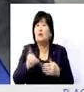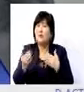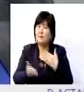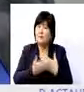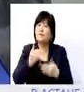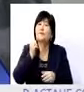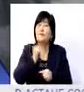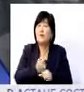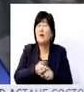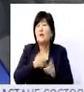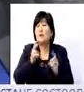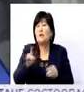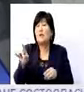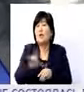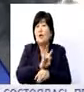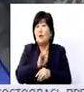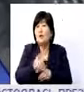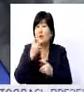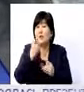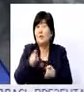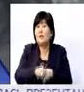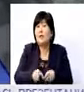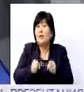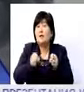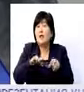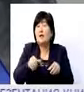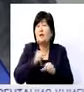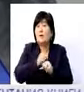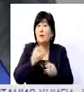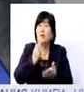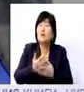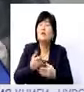жестко, и за заведомо ложные сообщения об акте терроризма следует